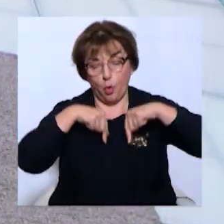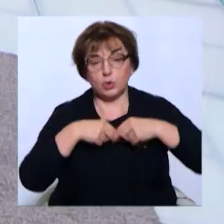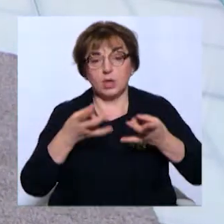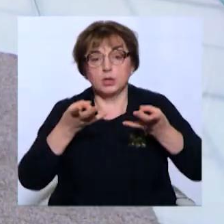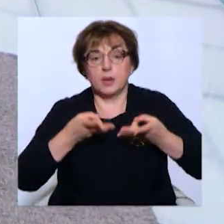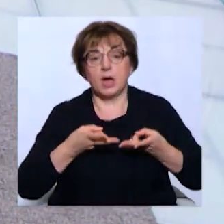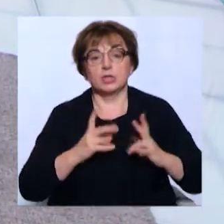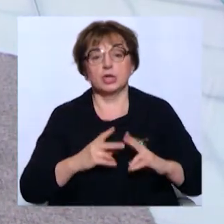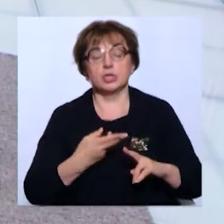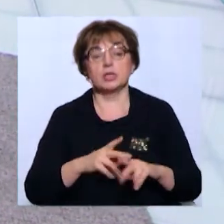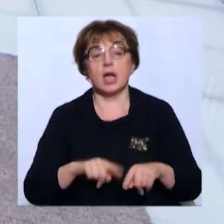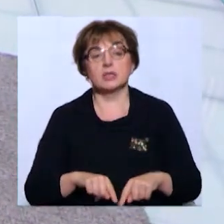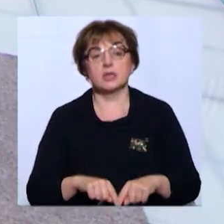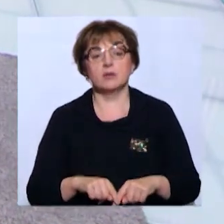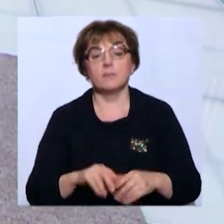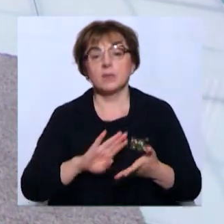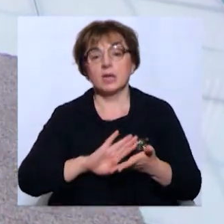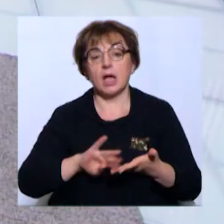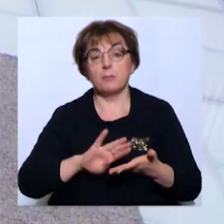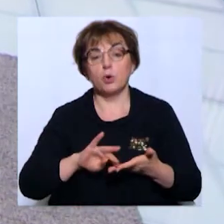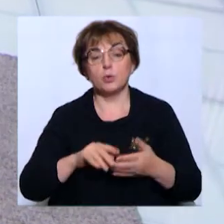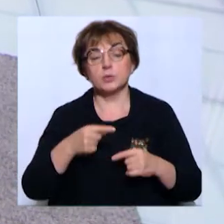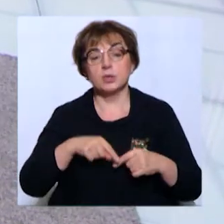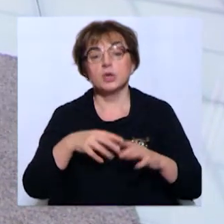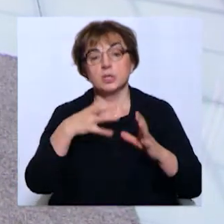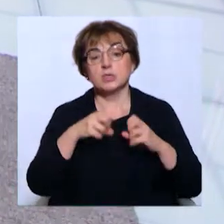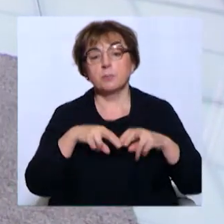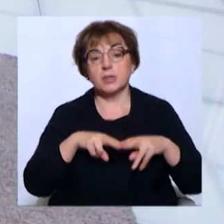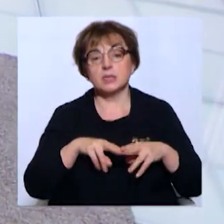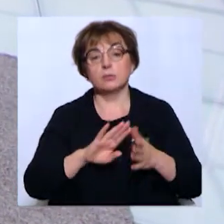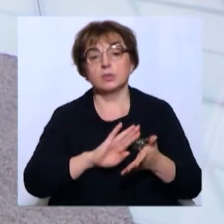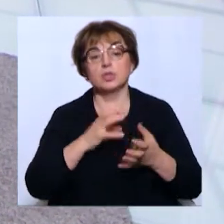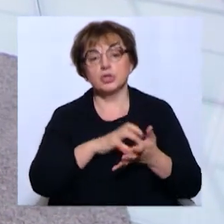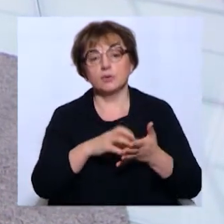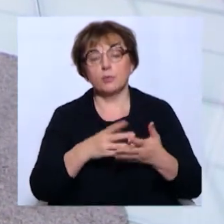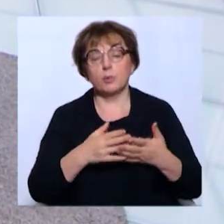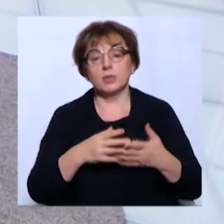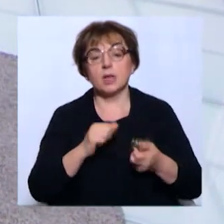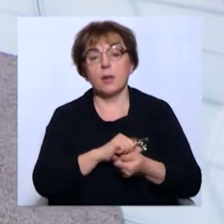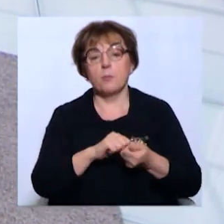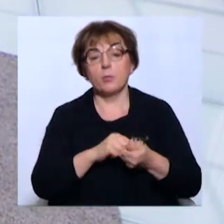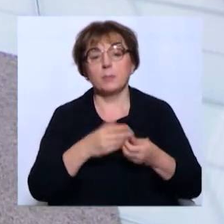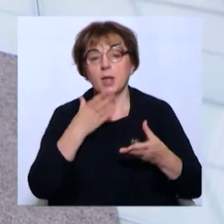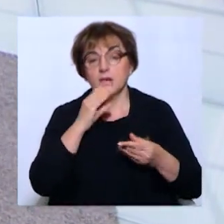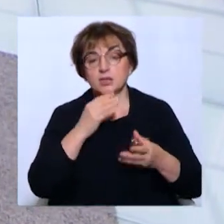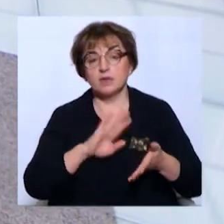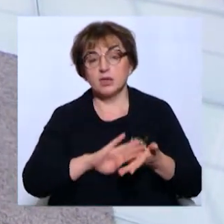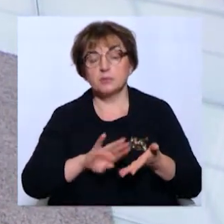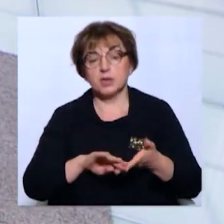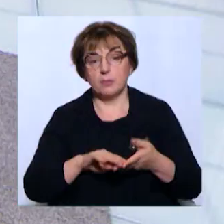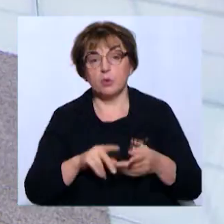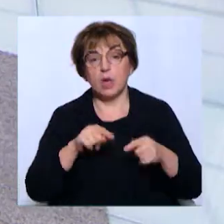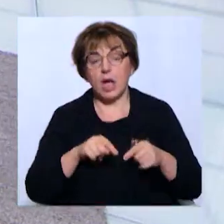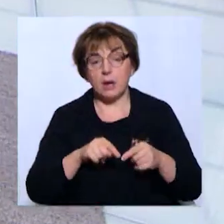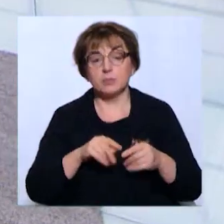ორგანიზმში. ასევე გამოყოფს, მასში არის ჯირკვლები, რომლებიც გამოყოფს მომნელებელ წვენებს და ამ